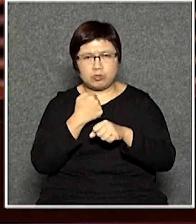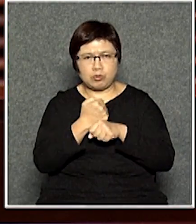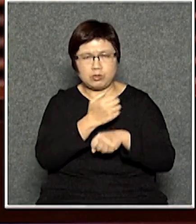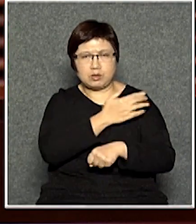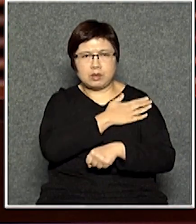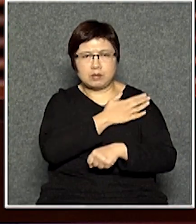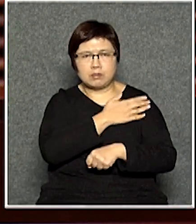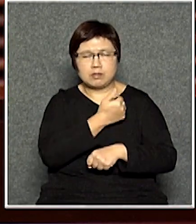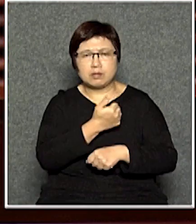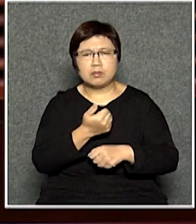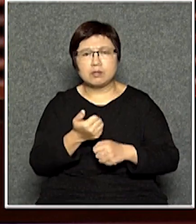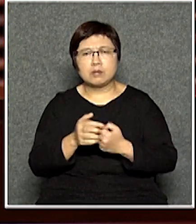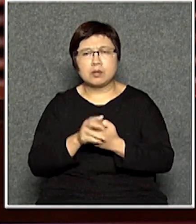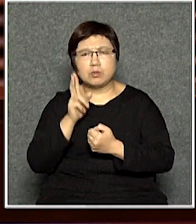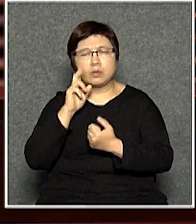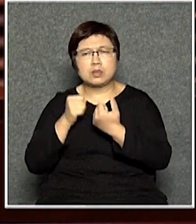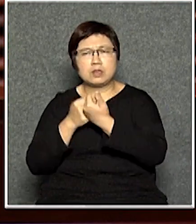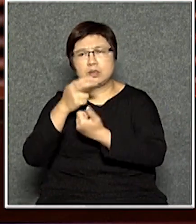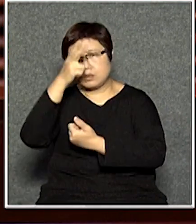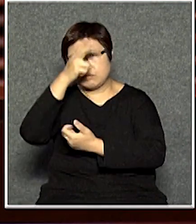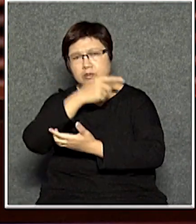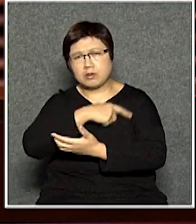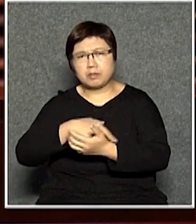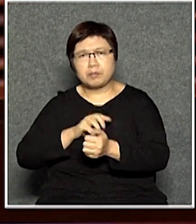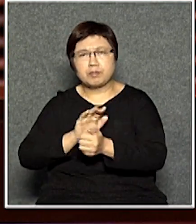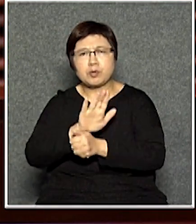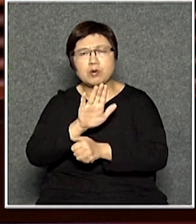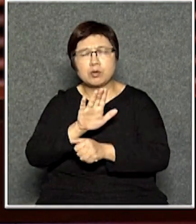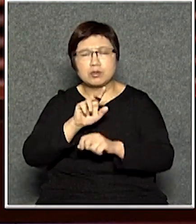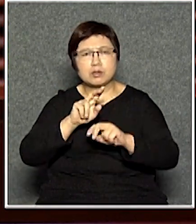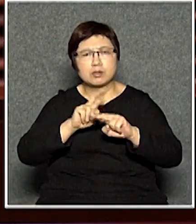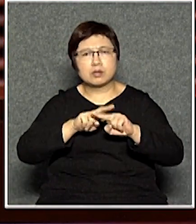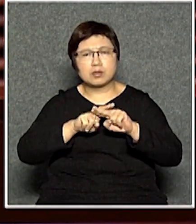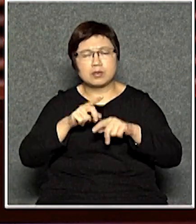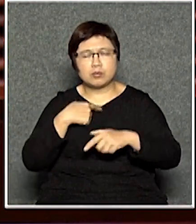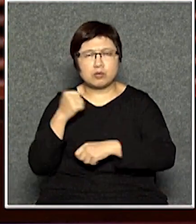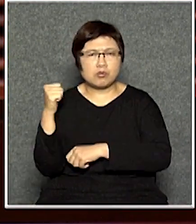亦都是如建制派同事說，我們為祖國的一份子應該要出一